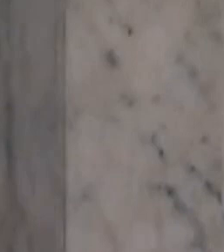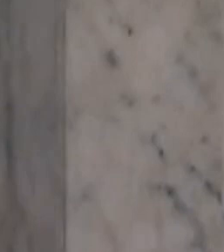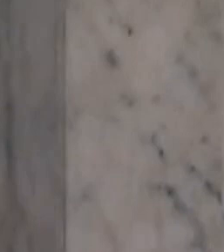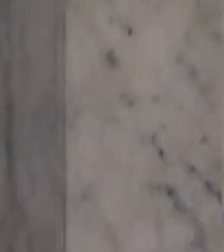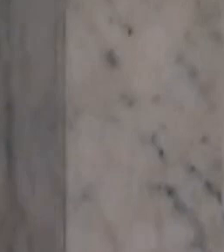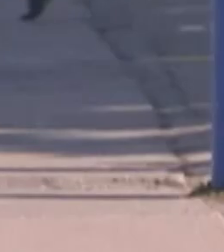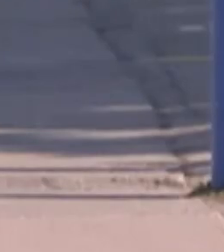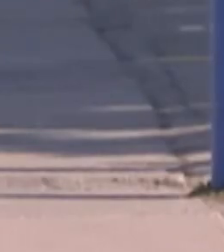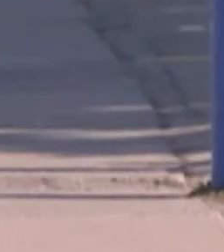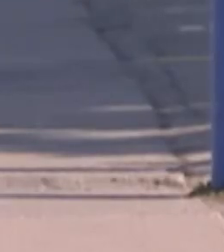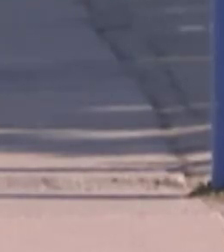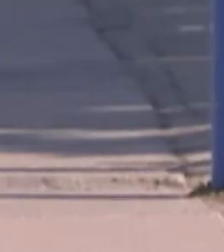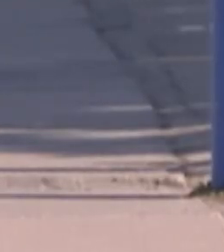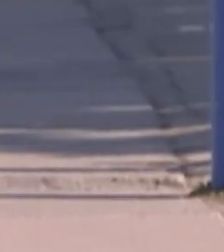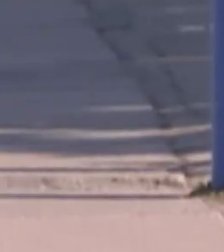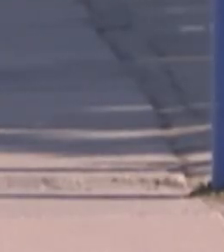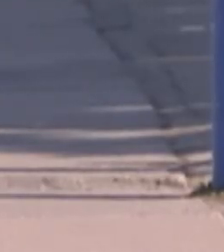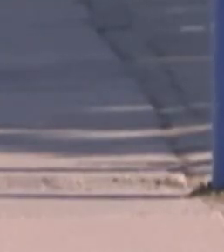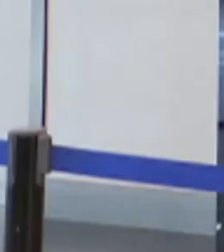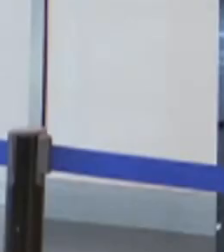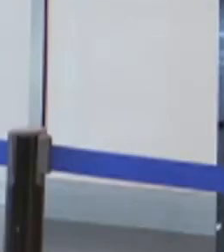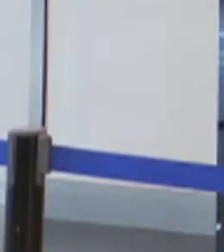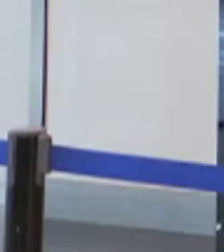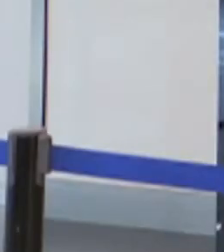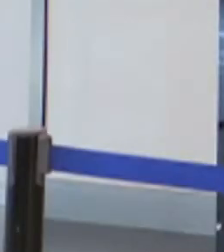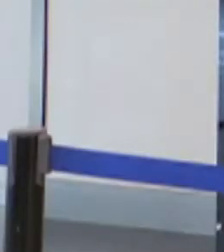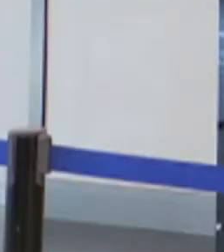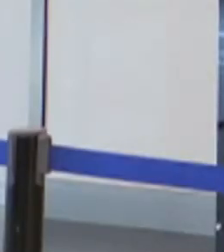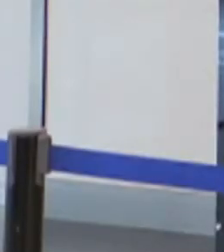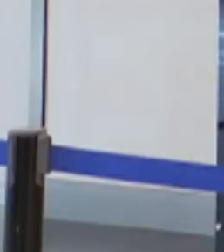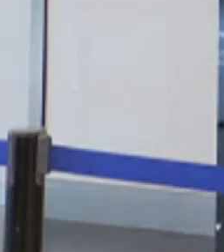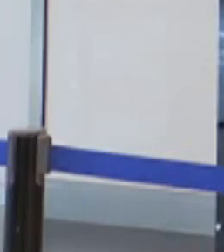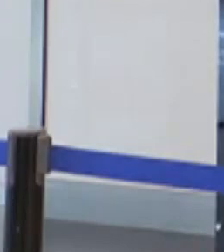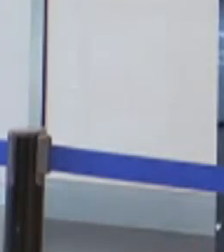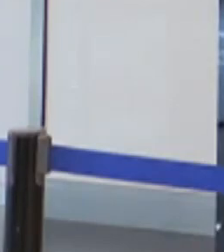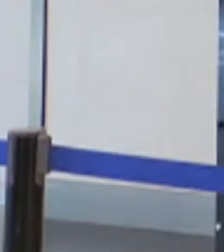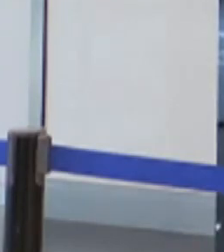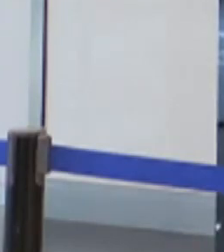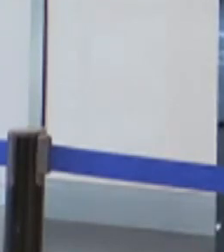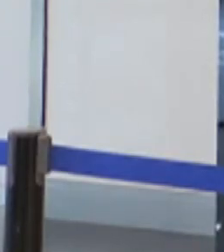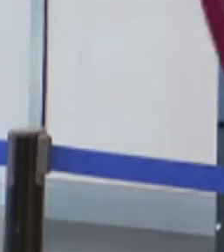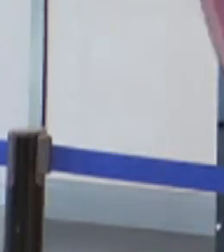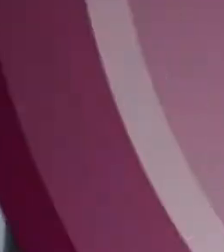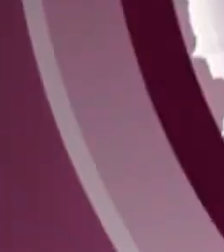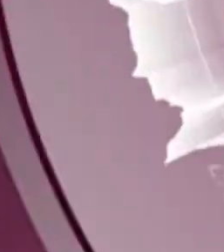нужно знать пассажирам, чтобы не оказаться в изоляции? За месяц в город прибыло более 35 тысяч